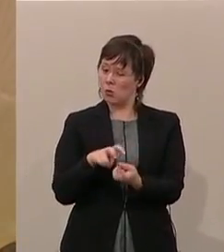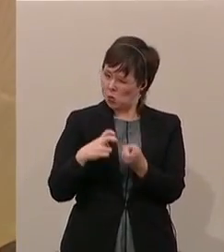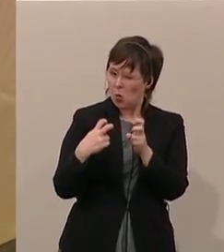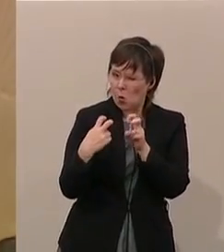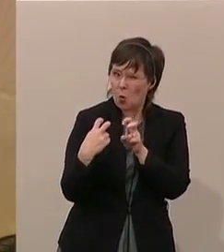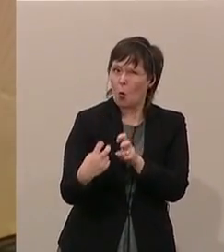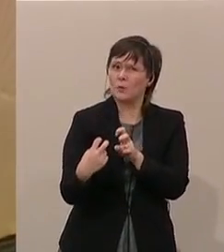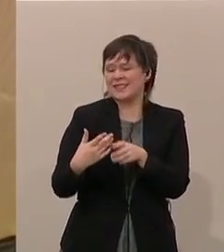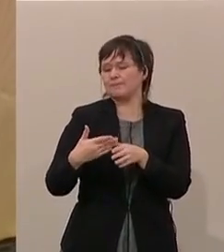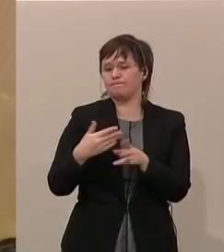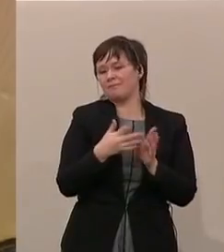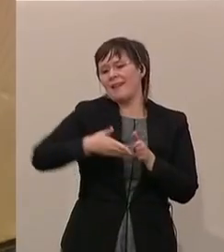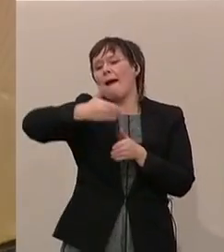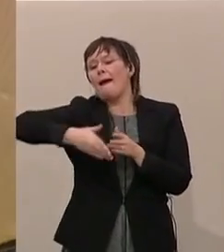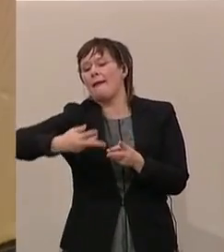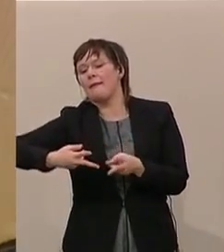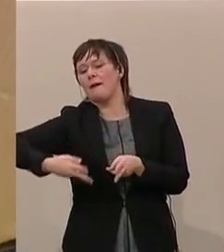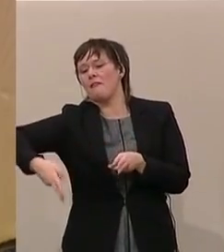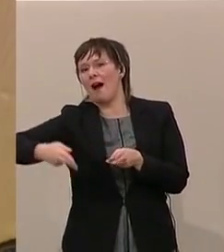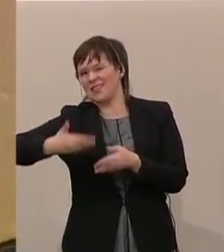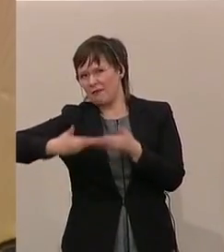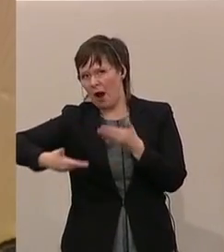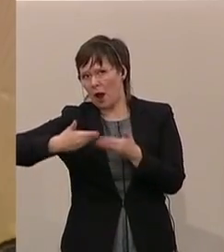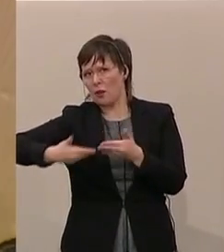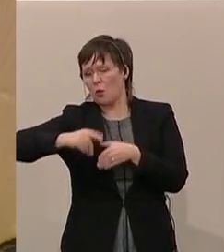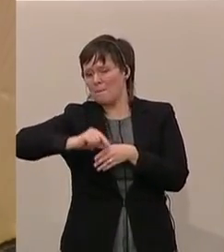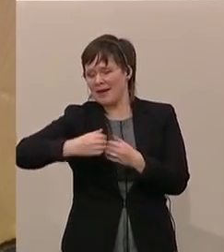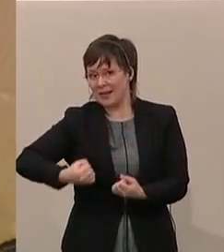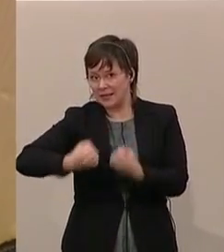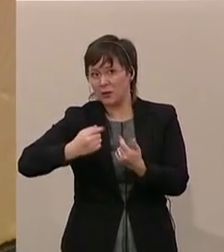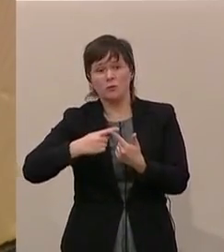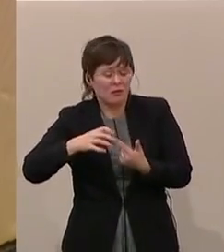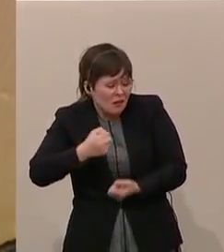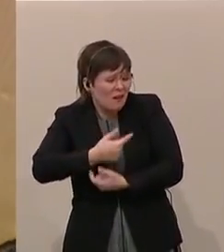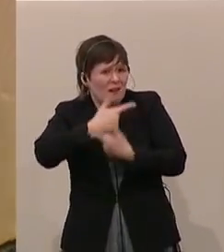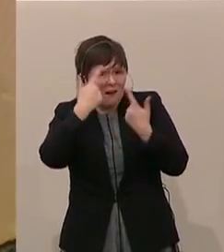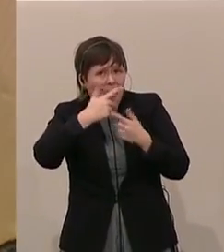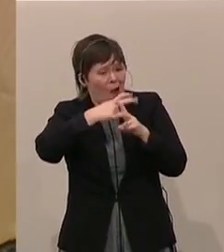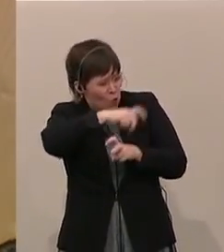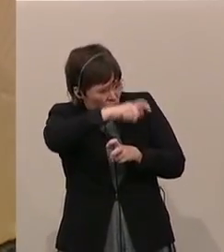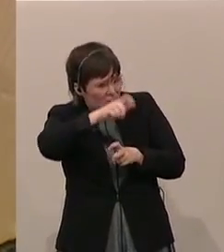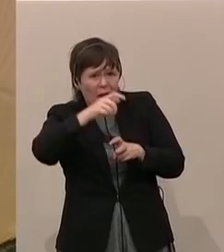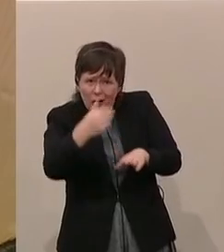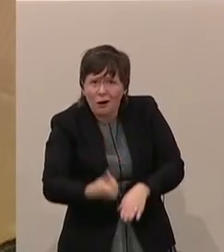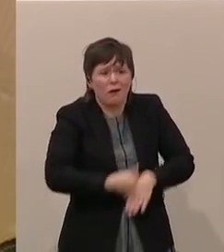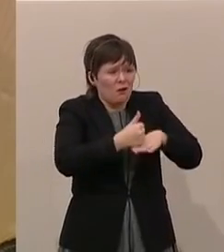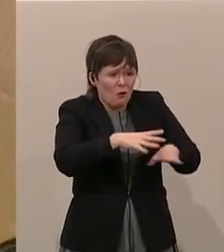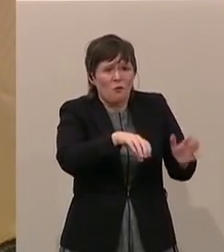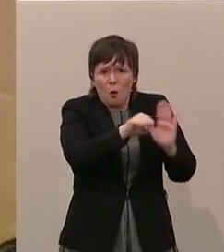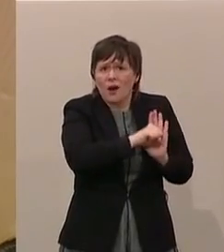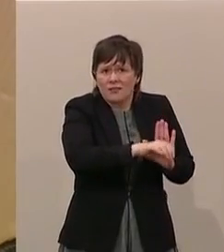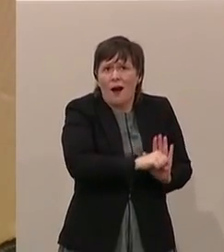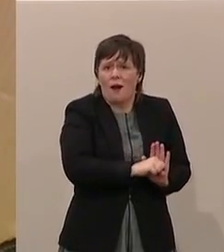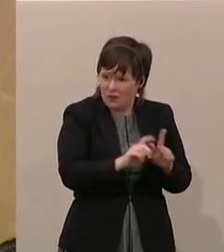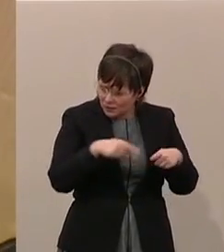Umsetzung oder in der Endphase der Verhandlung ist, die natürlich Österreicher bevorzugen wird, meine sehr geehrten Damen und Herren. Das ist unser Anspruch